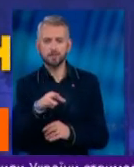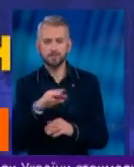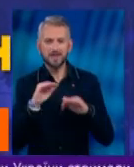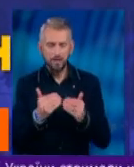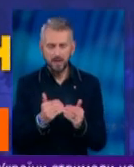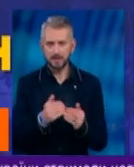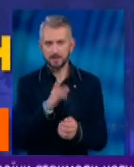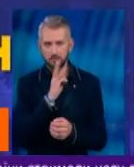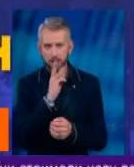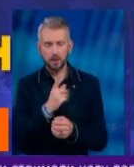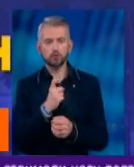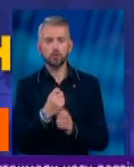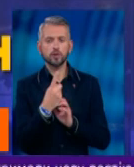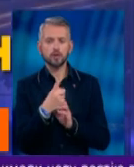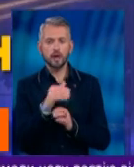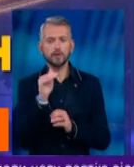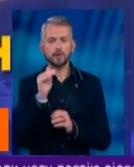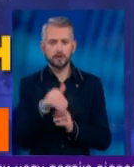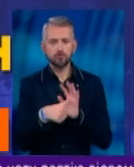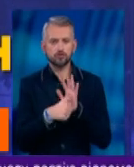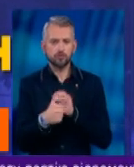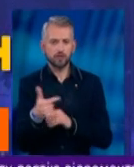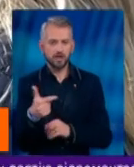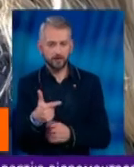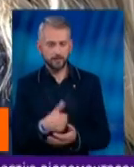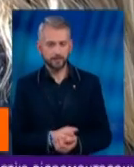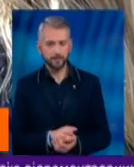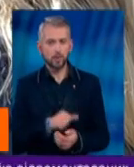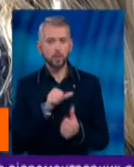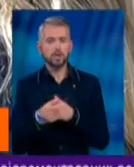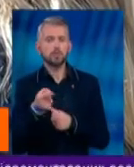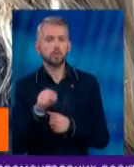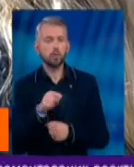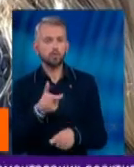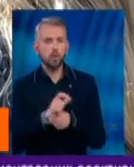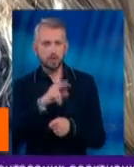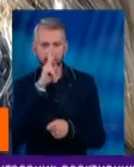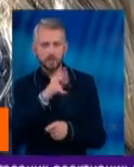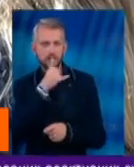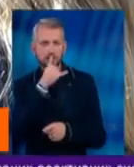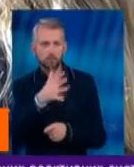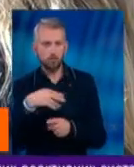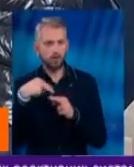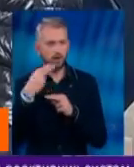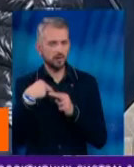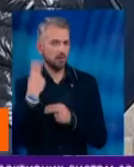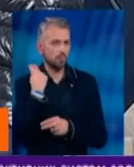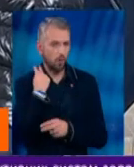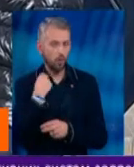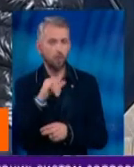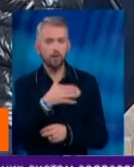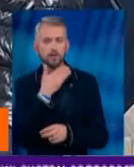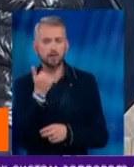зарплат, тобто 111,6 тисяч гривень. Окрім того, ви понад 2 місяці не можете гасити борг, і у вас